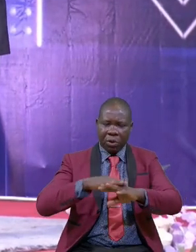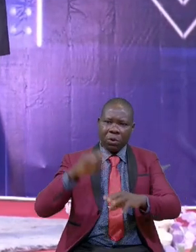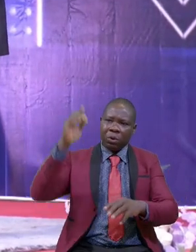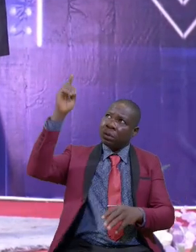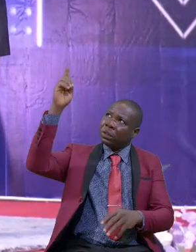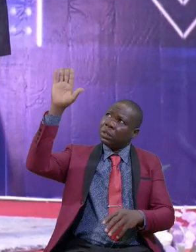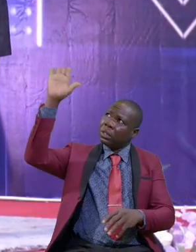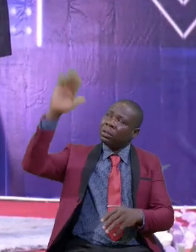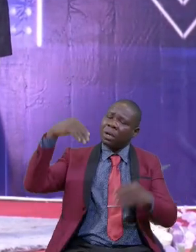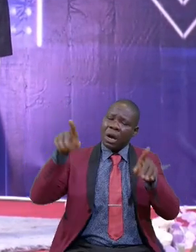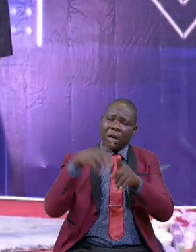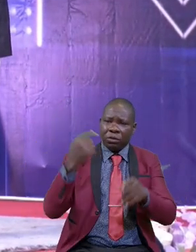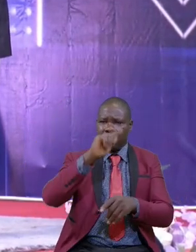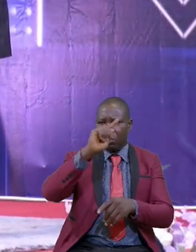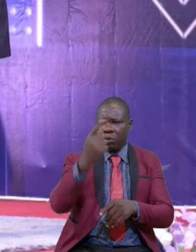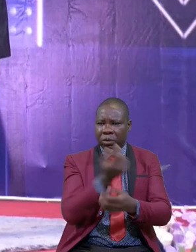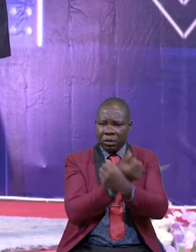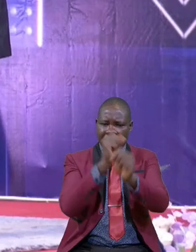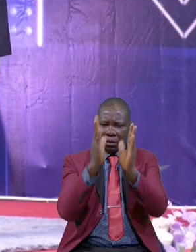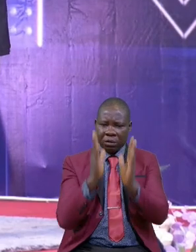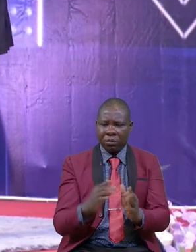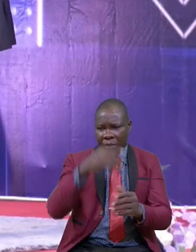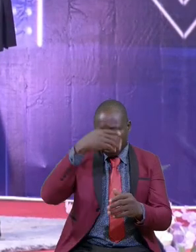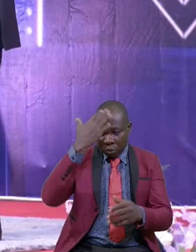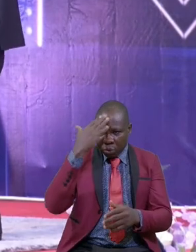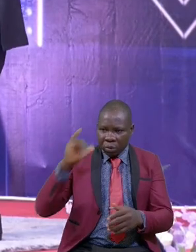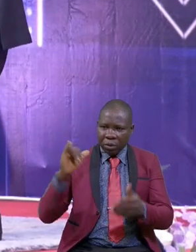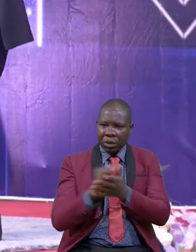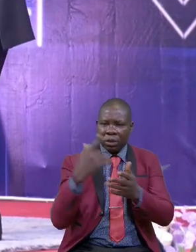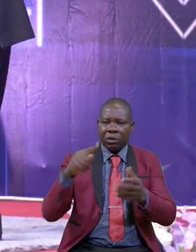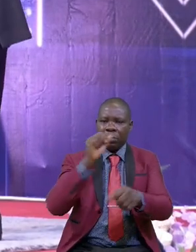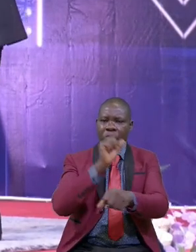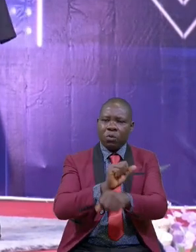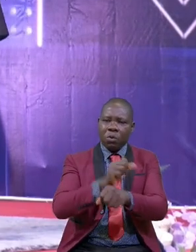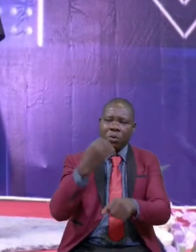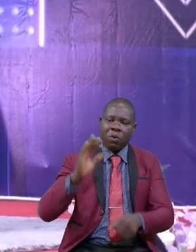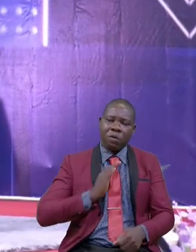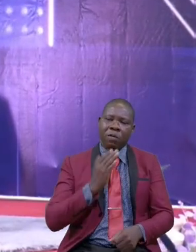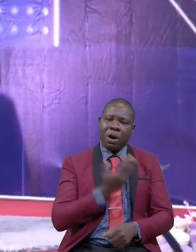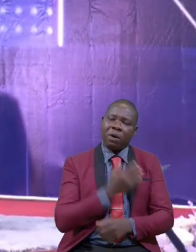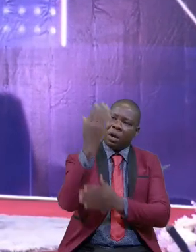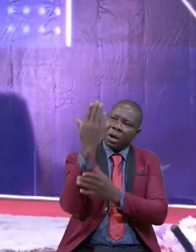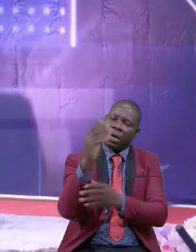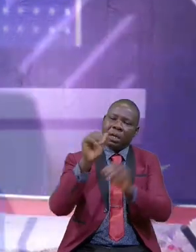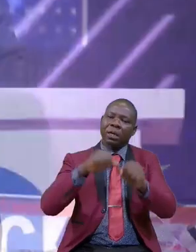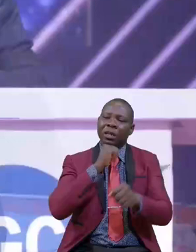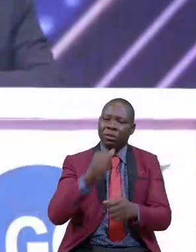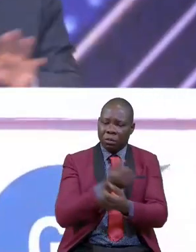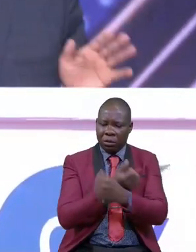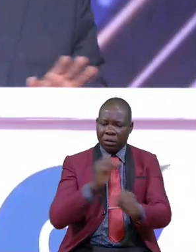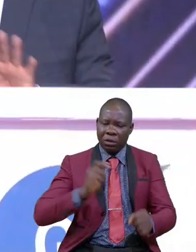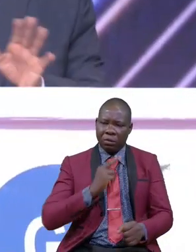sauveur, sachant que les yeux de nos mains ne peuvent pas nous sauver, sachant que quelle que soit la bonté que nous